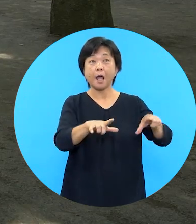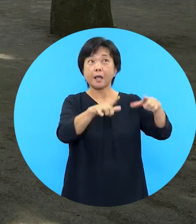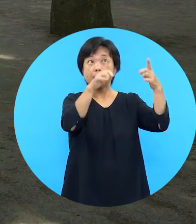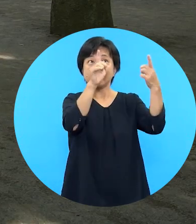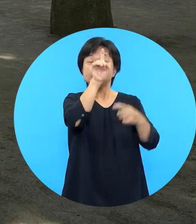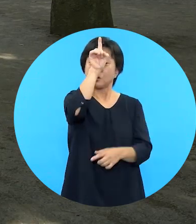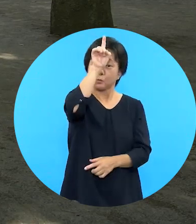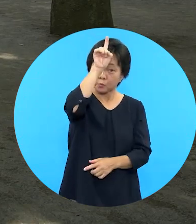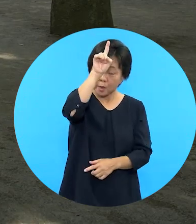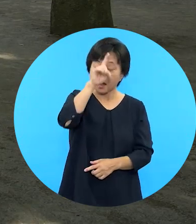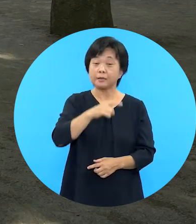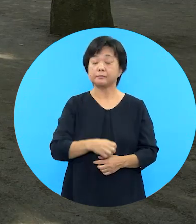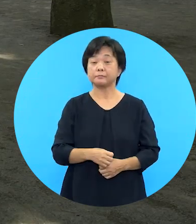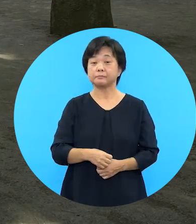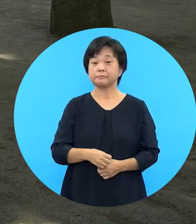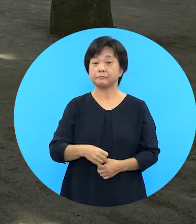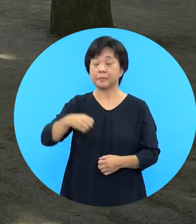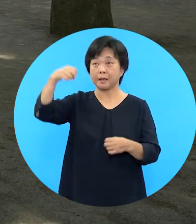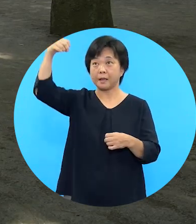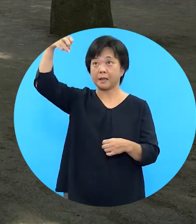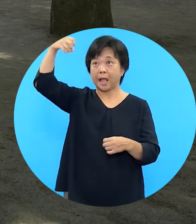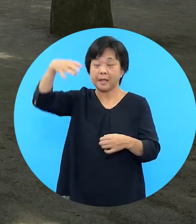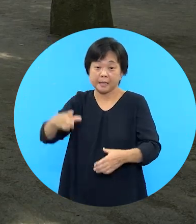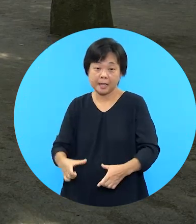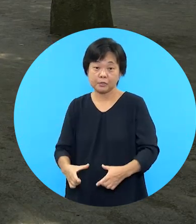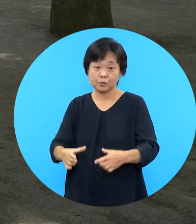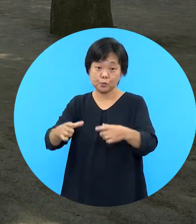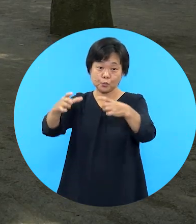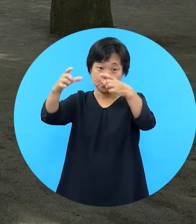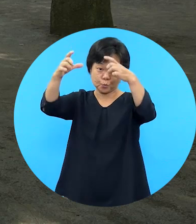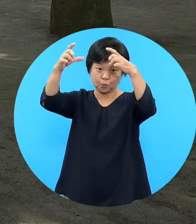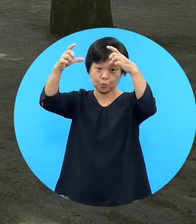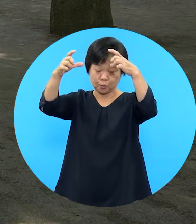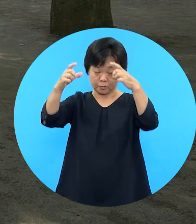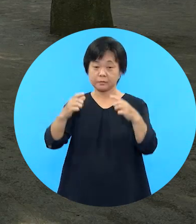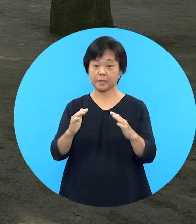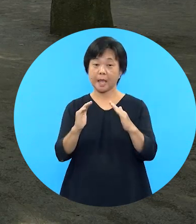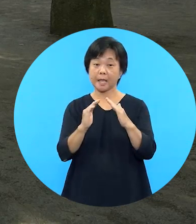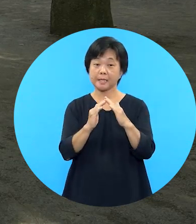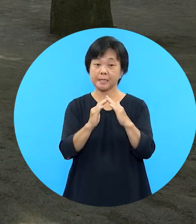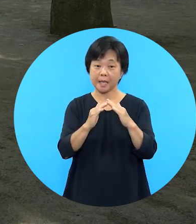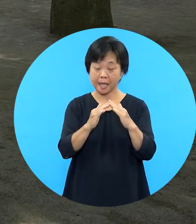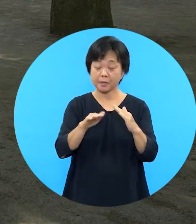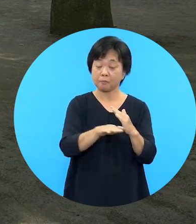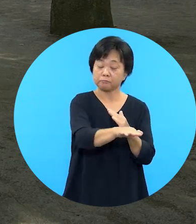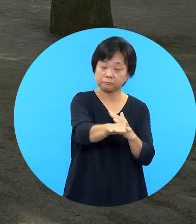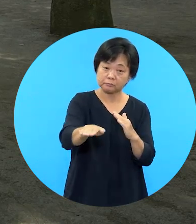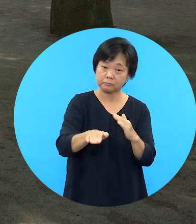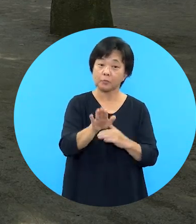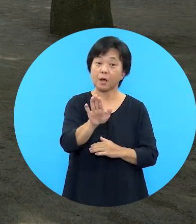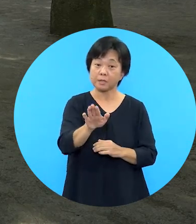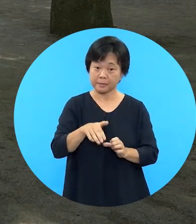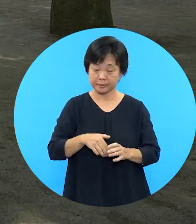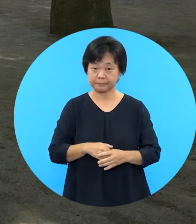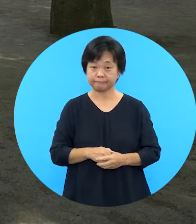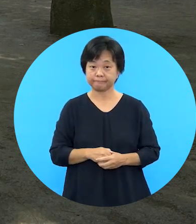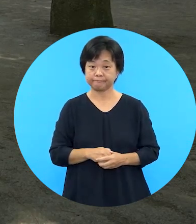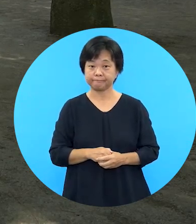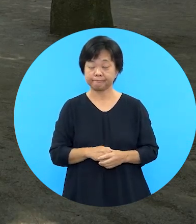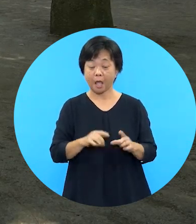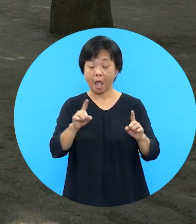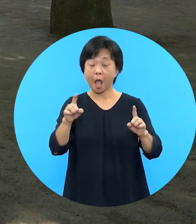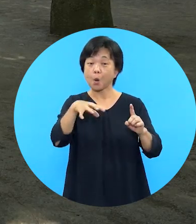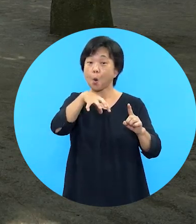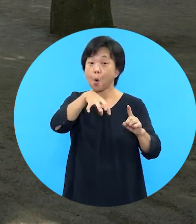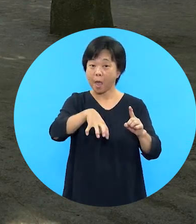樹木になります。それ以外ですと、電柱ですとか、一般のお宅の庭木にも作ることがあります。ちなみにこちらの公